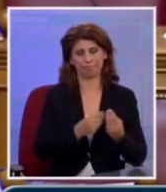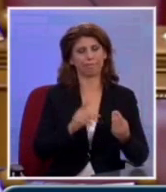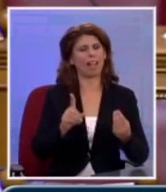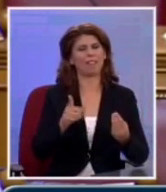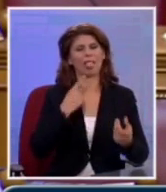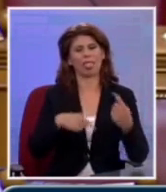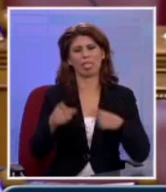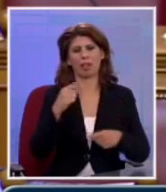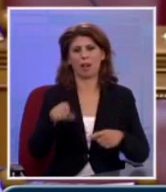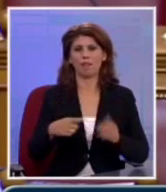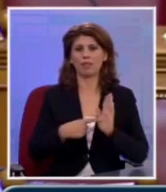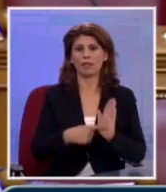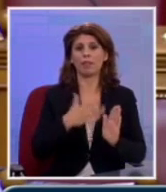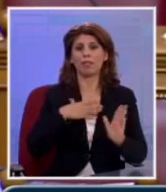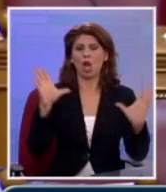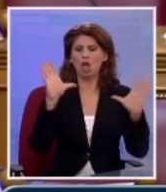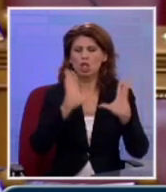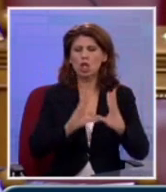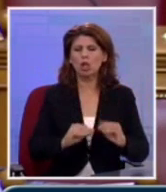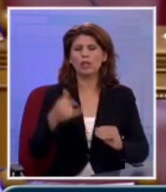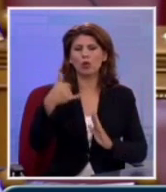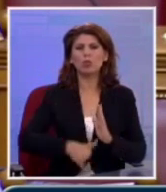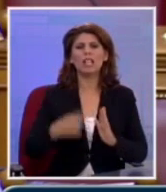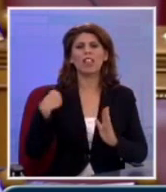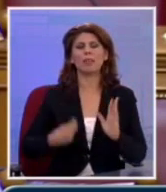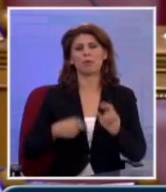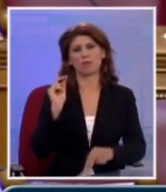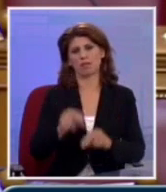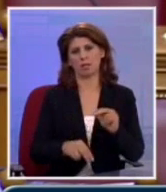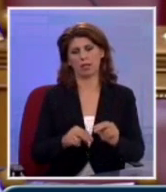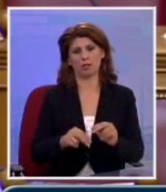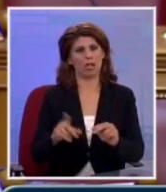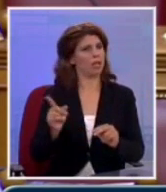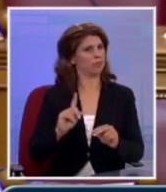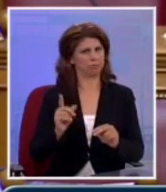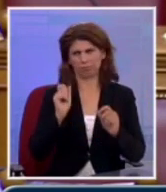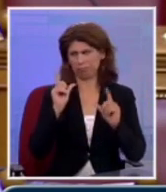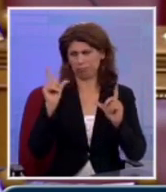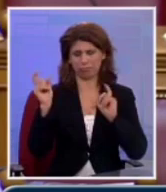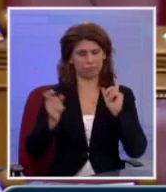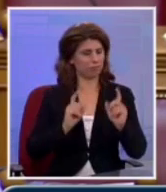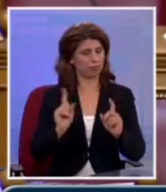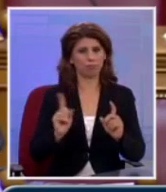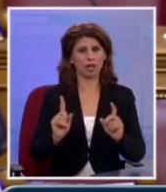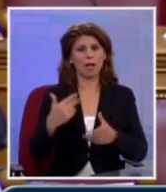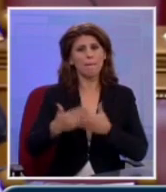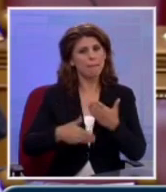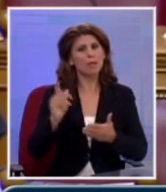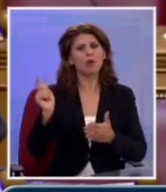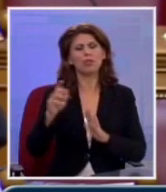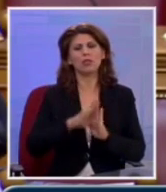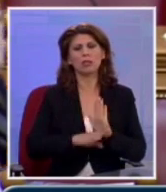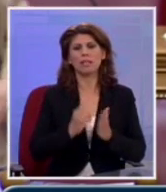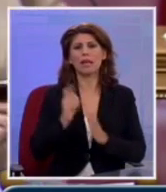Προβλήθηκαν για να μπορέσει να συσχωτιστεί η ουσία του δημοψηφίσματος. Δεν μου προκαλεί απορία αυτό. Παραδοσιακά το πολιτικό σύστημα